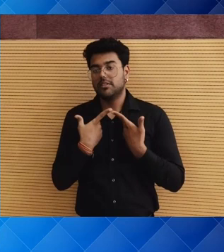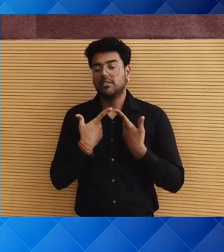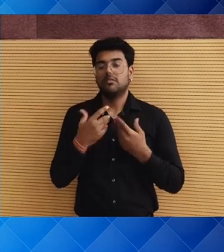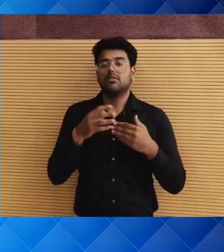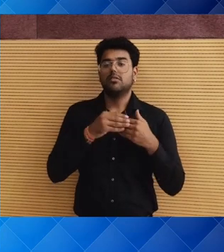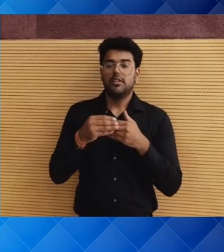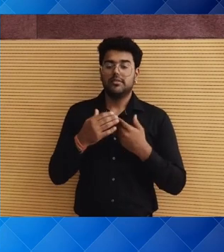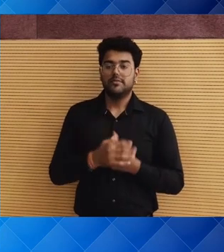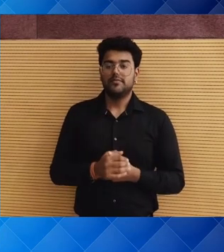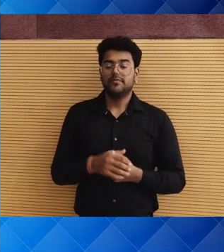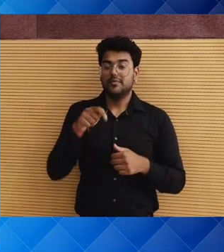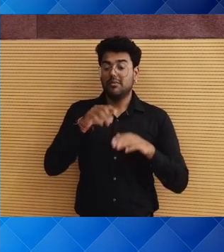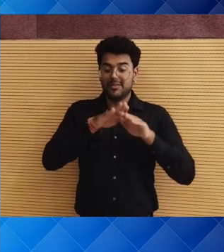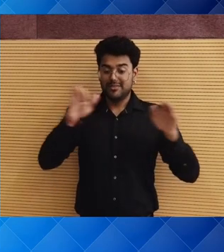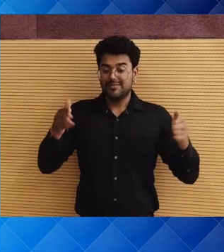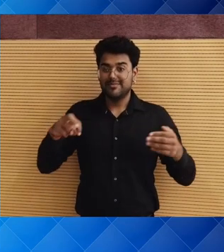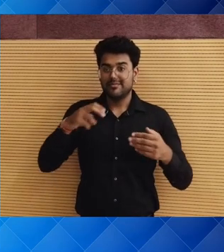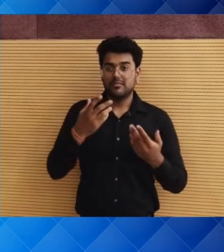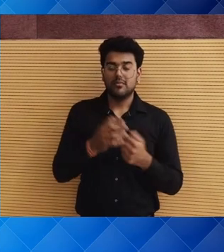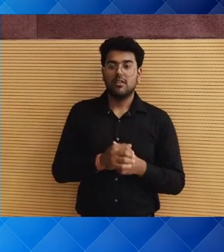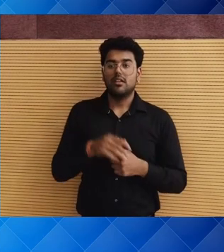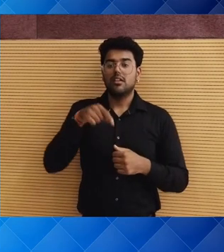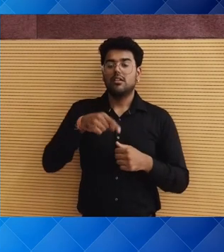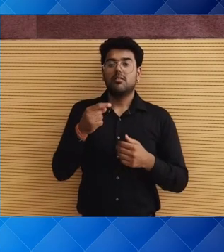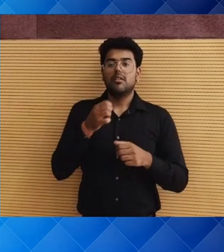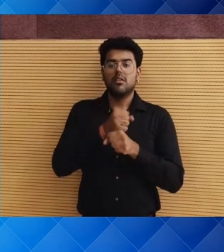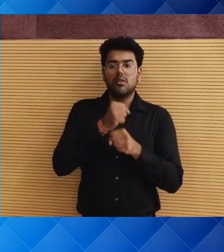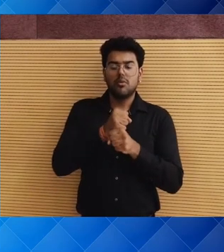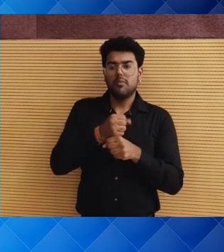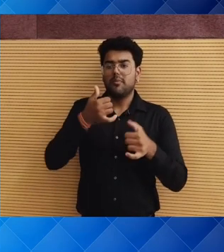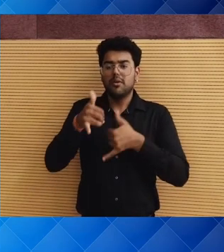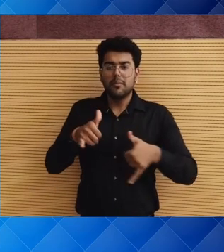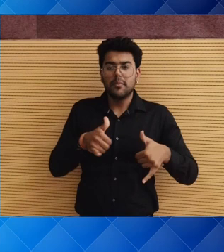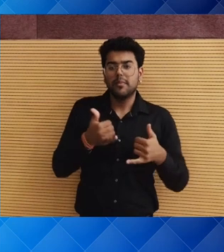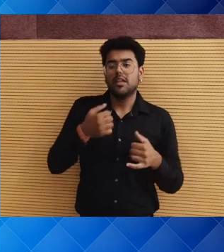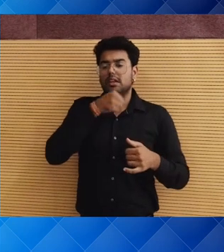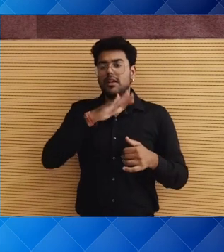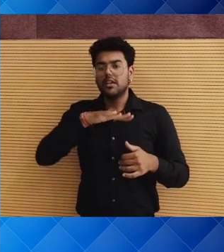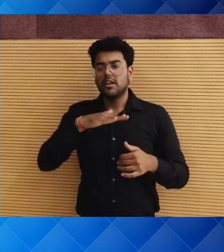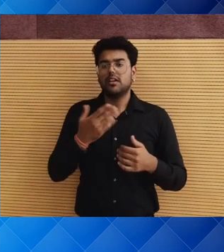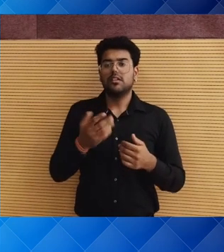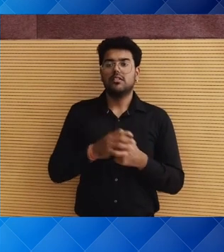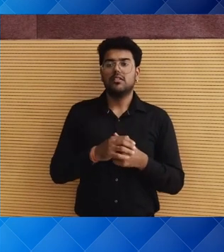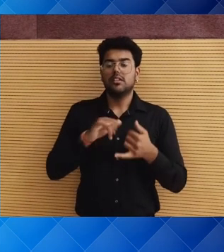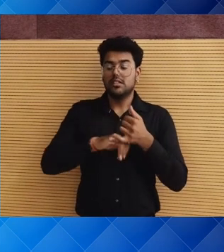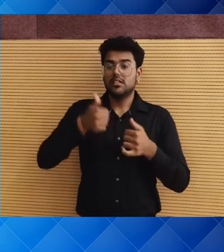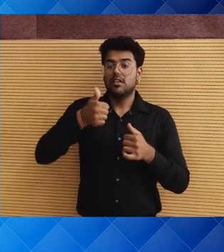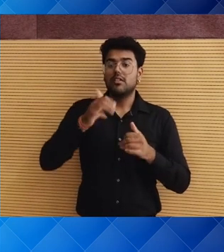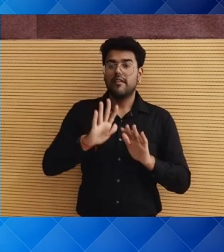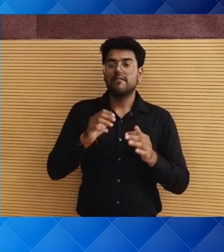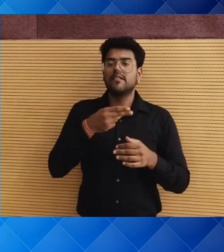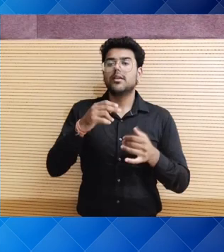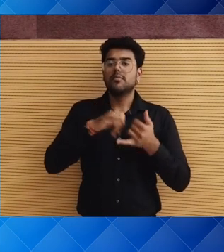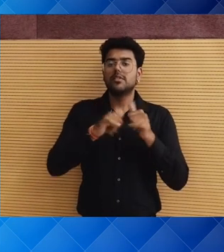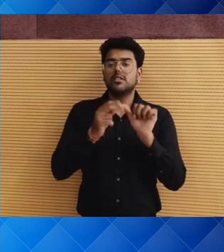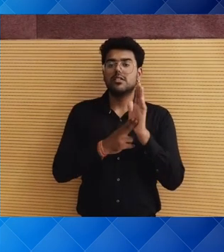लिए। अभी मंच पर भारत सरकार के खेल एवं युवा कल्याण मंत्रालय के सचिव श्री संजय जी हैं और